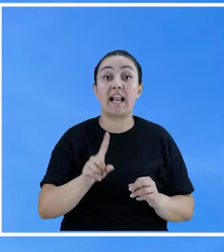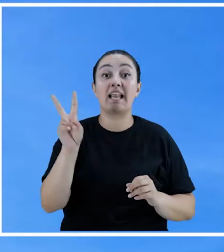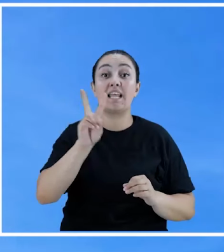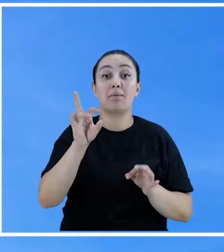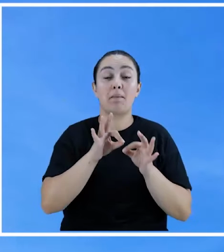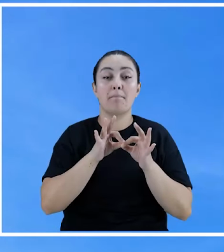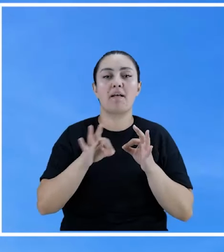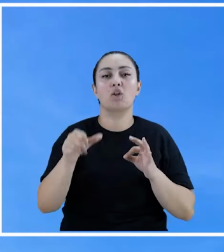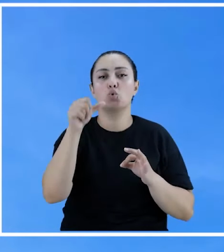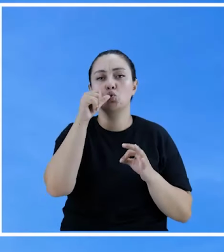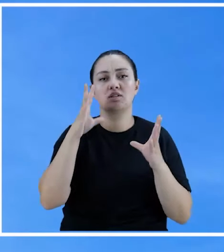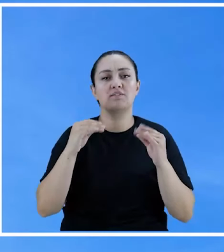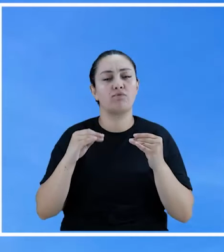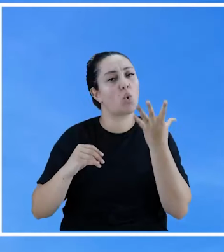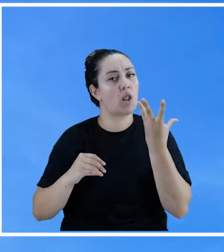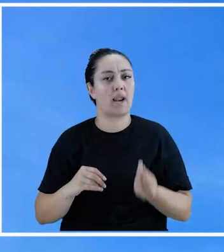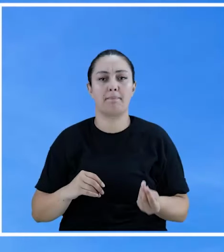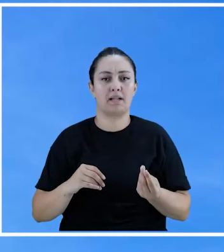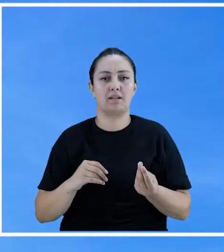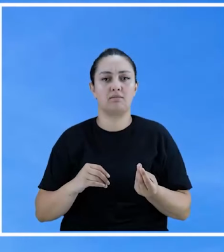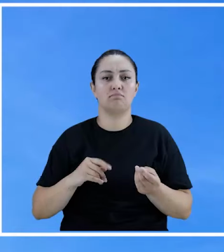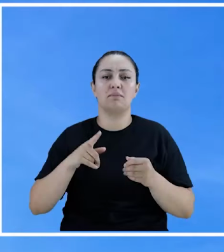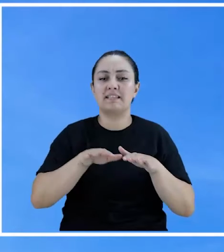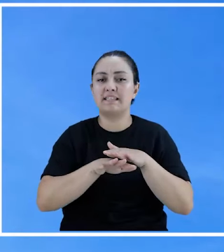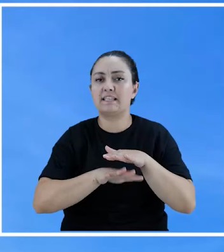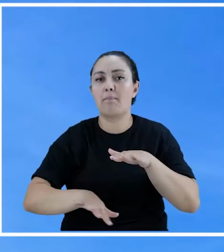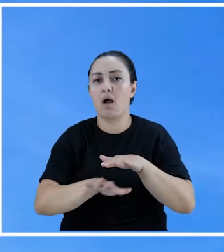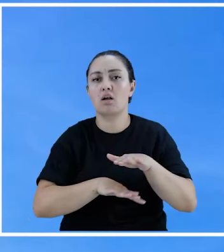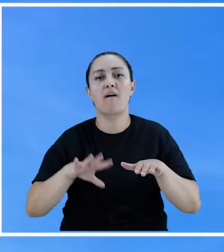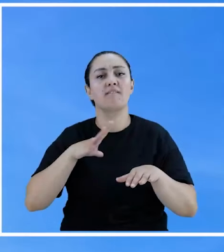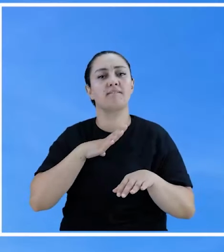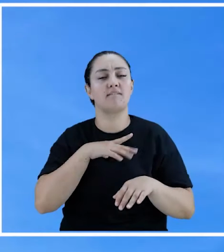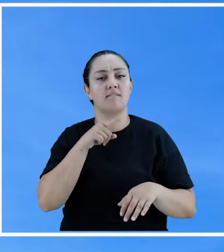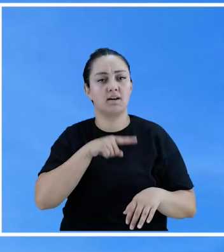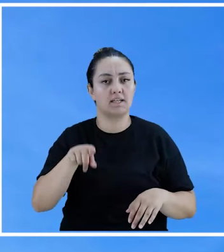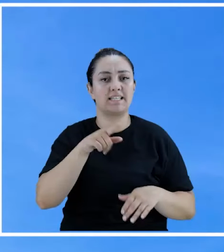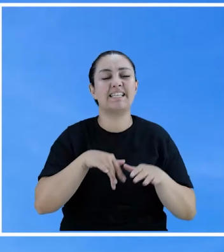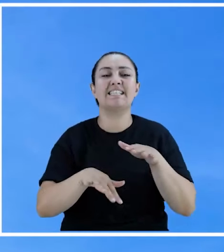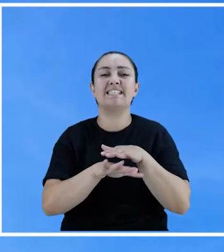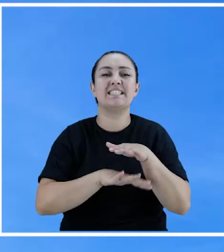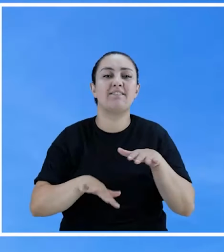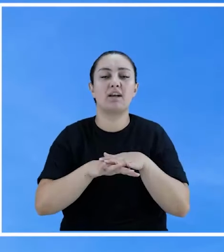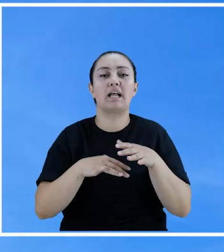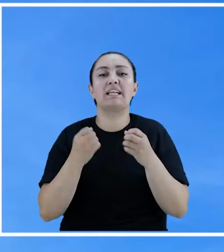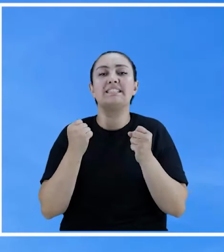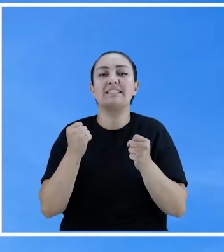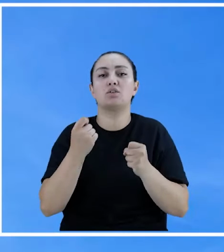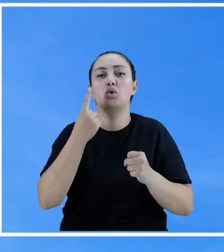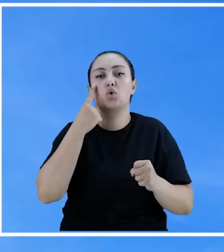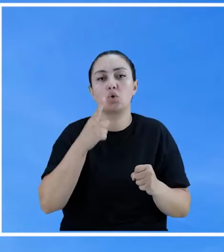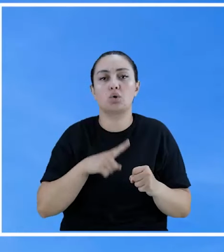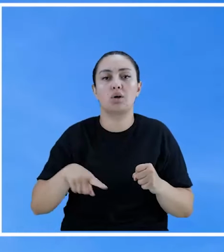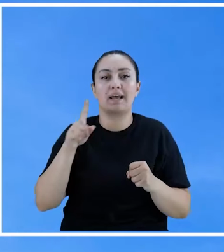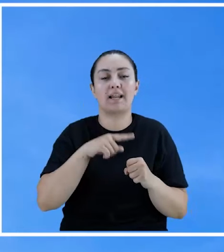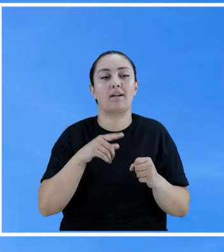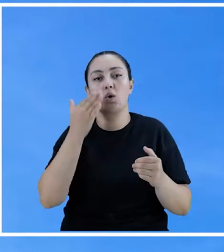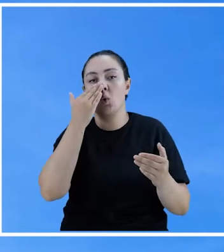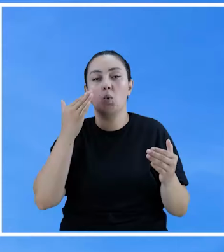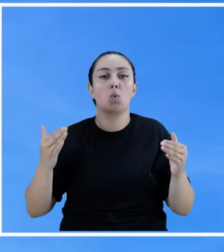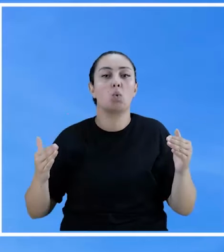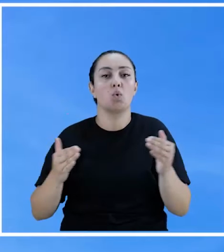metrede sıvılaşabilir herhangi bir zemin tabakanız varsa, bu sizin zemin sınıfınızı bizim ZF